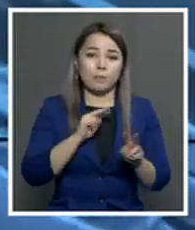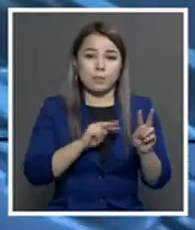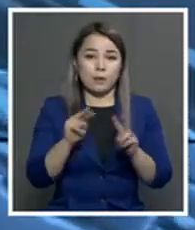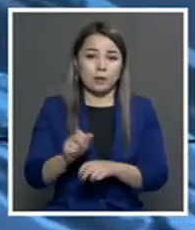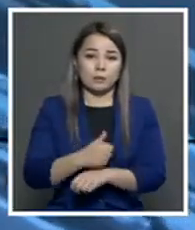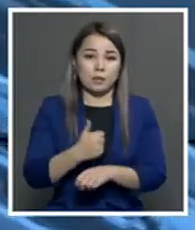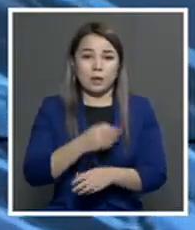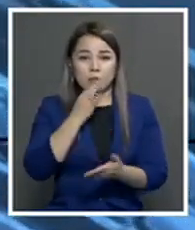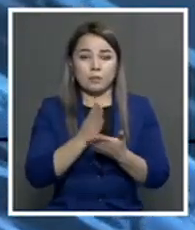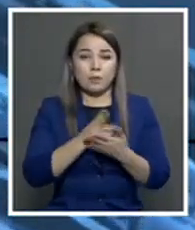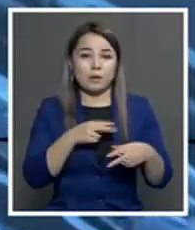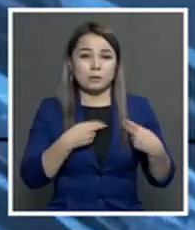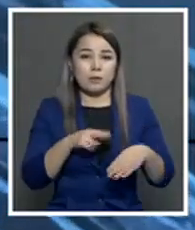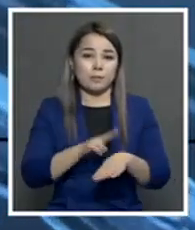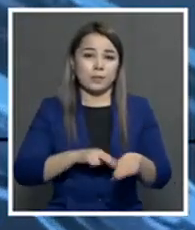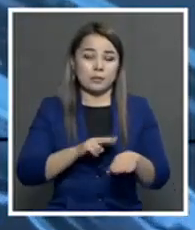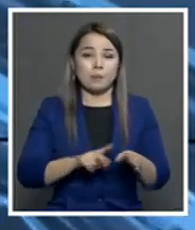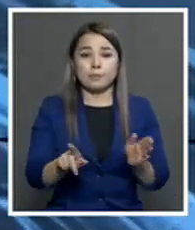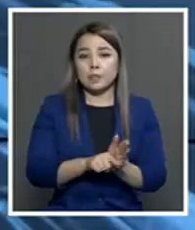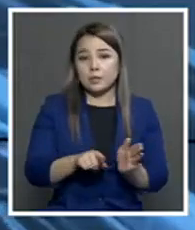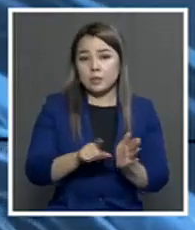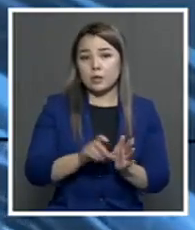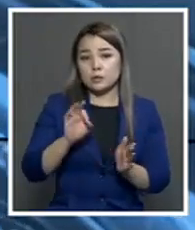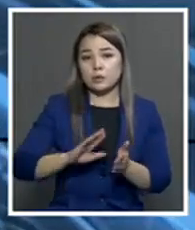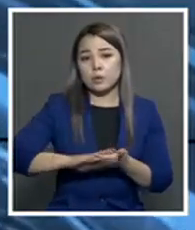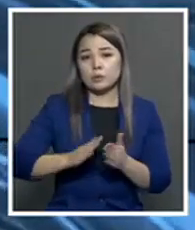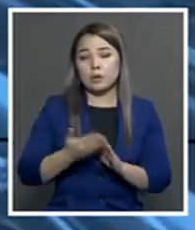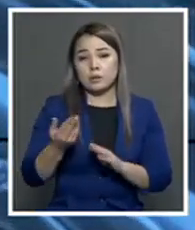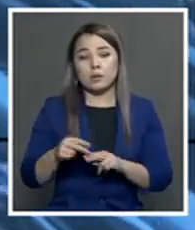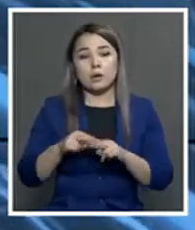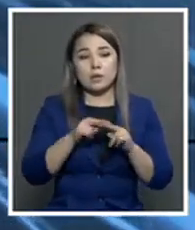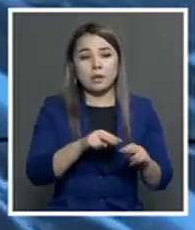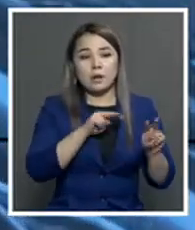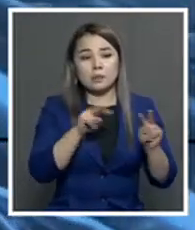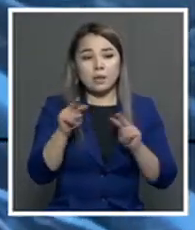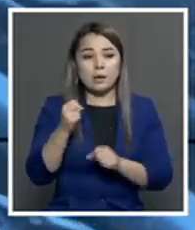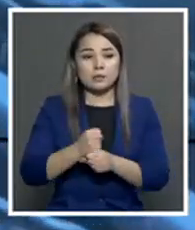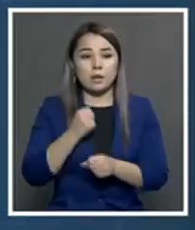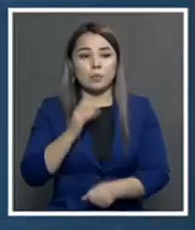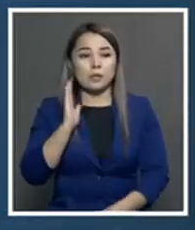бақылауында. Еңбек инспекциясы зейнетақы және әлеуметтік төлемдердің аударылуын қадағалауда.